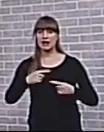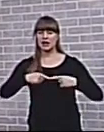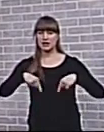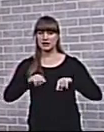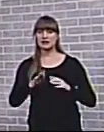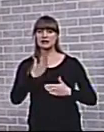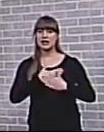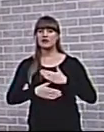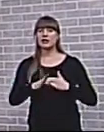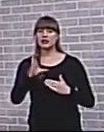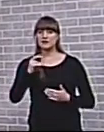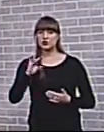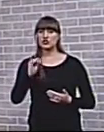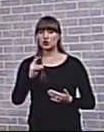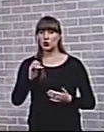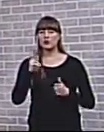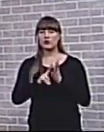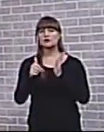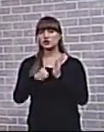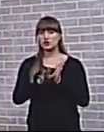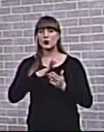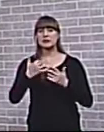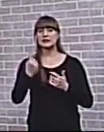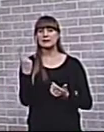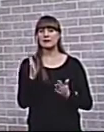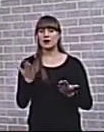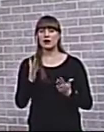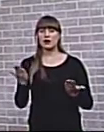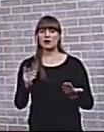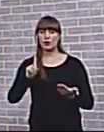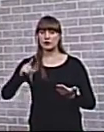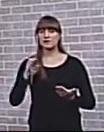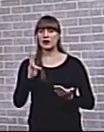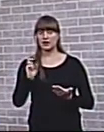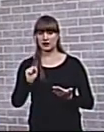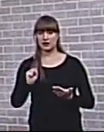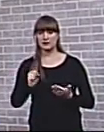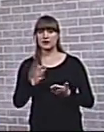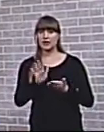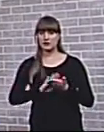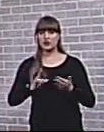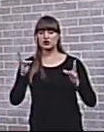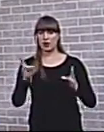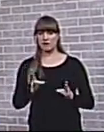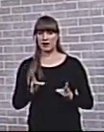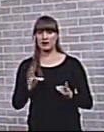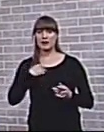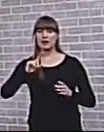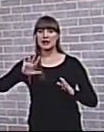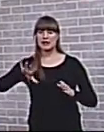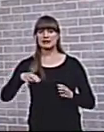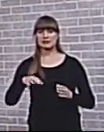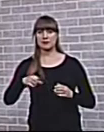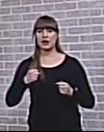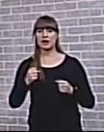инвалидов «Союз Чернобыль». Ведь тогда, в 86-м, был среди первых, кого призвали на ликвидацию аварии. Вот меня, например, забрали туда,